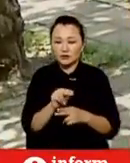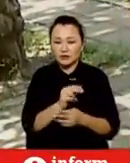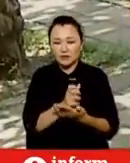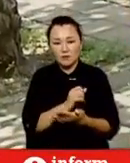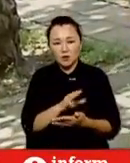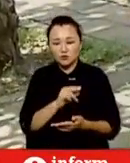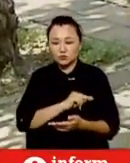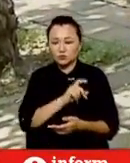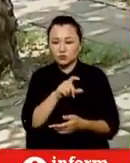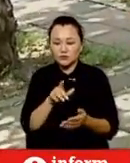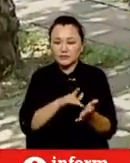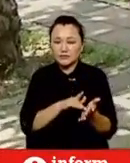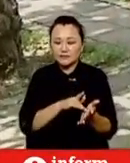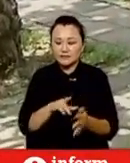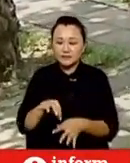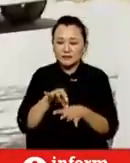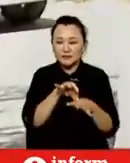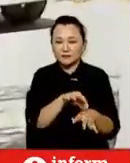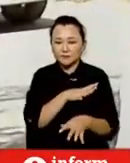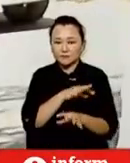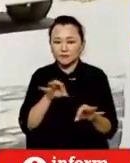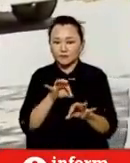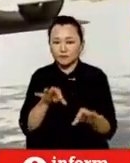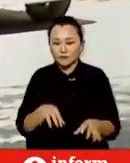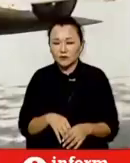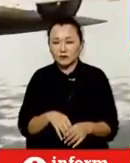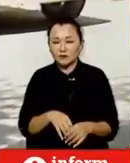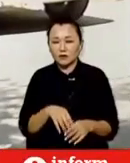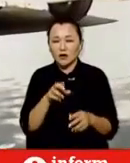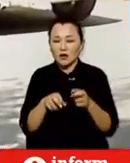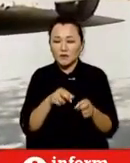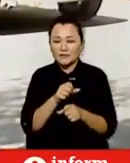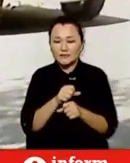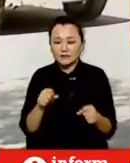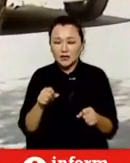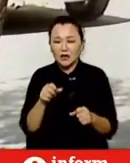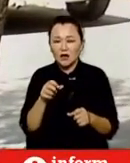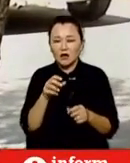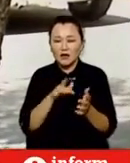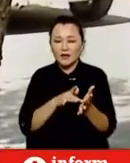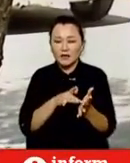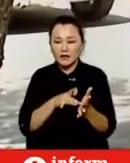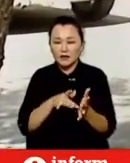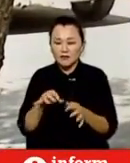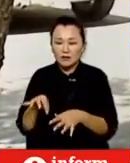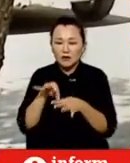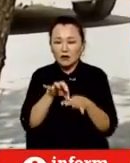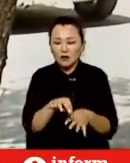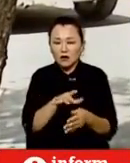соң қызметкерлердің емшілерге апарғанын айтады. Операция деген болмайды деп өздері емшіге апарады баланы. Емшіге